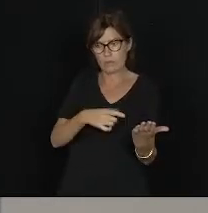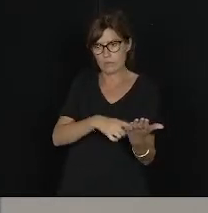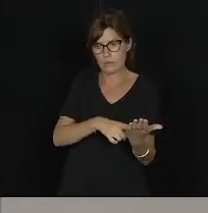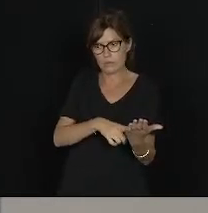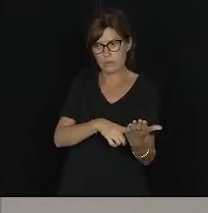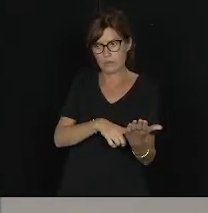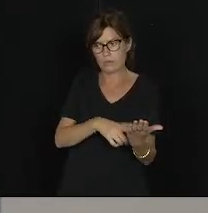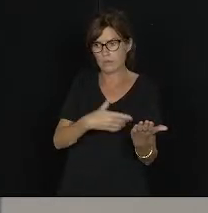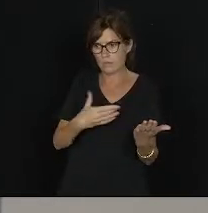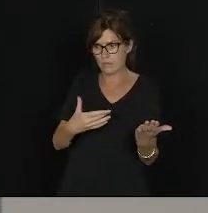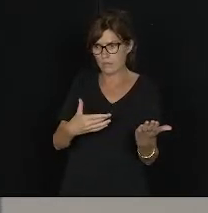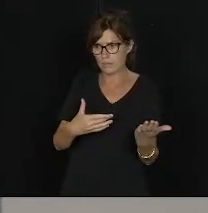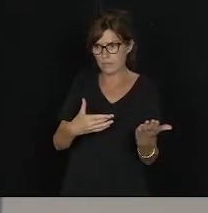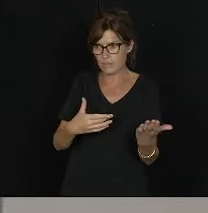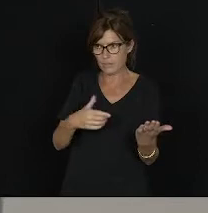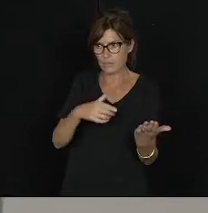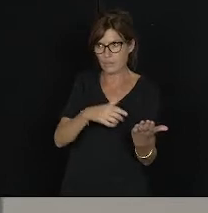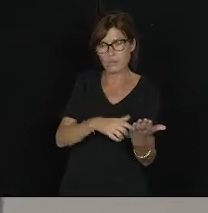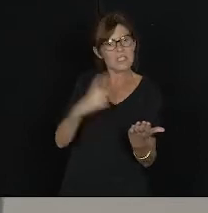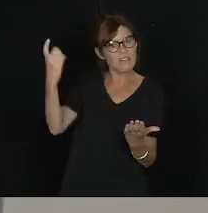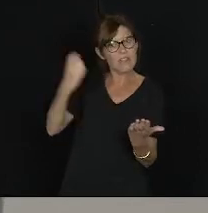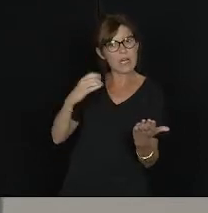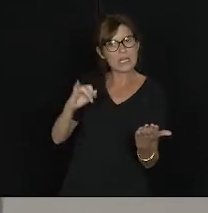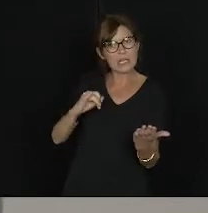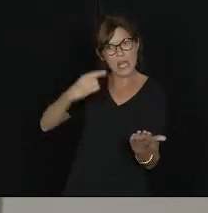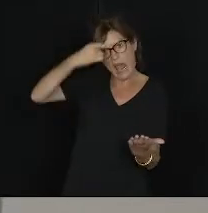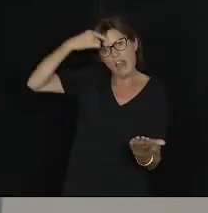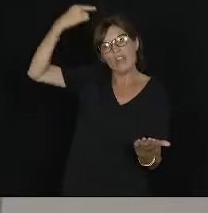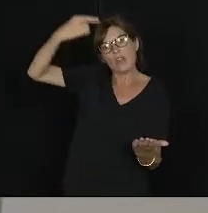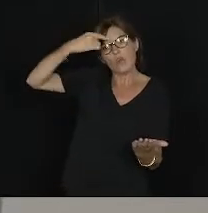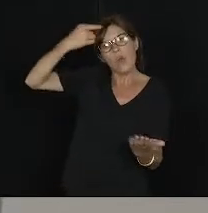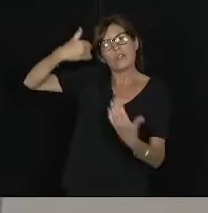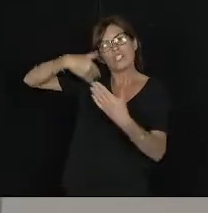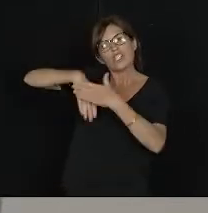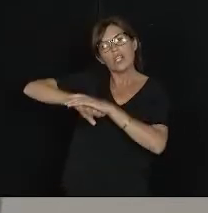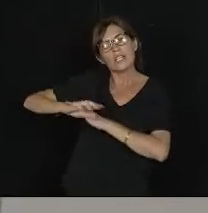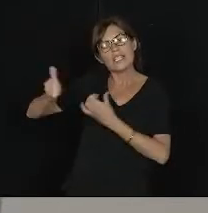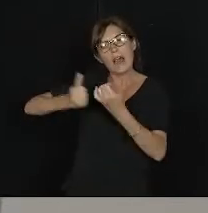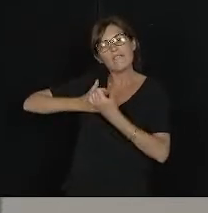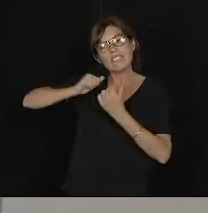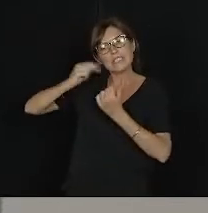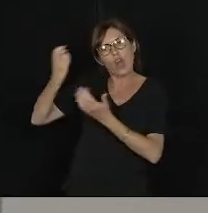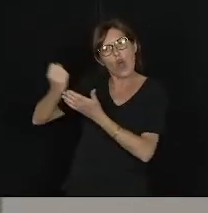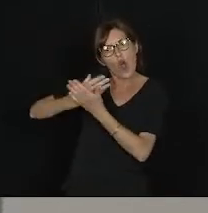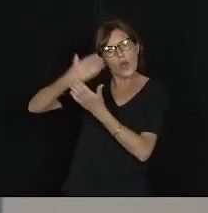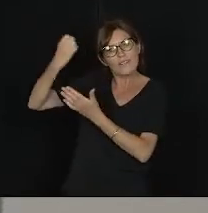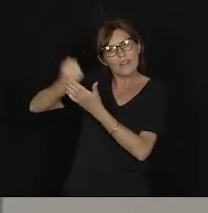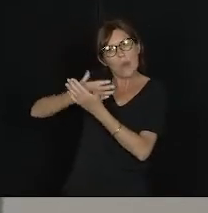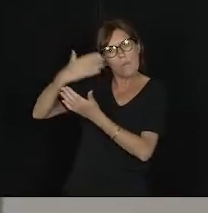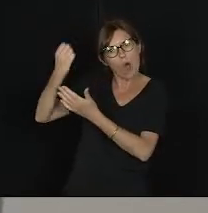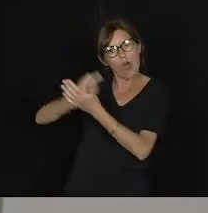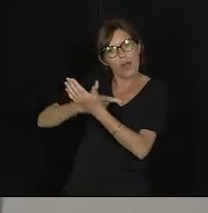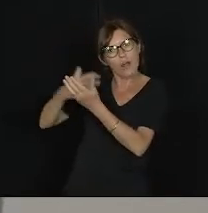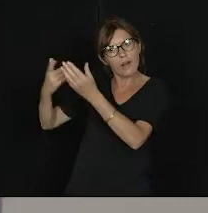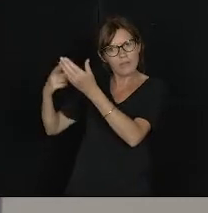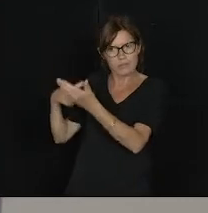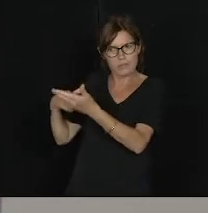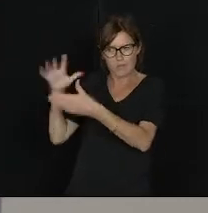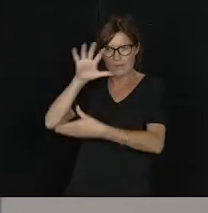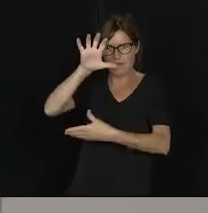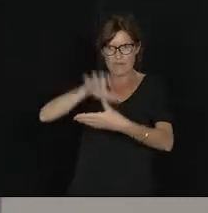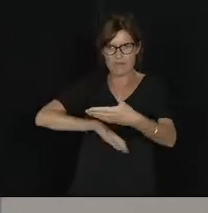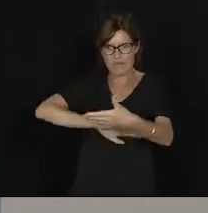produit par ces intellectuels du service de renseignement de la SS qui m'ont fourni la plupart de mes sources. Je